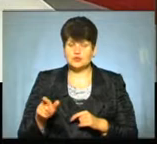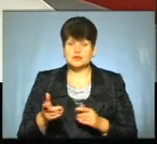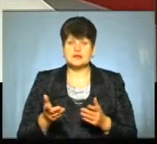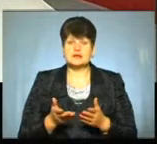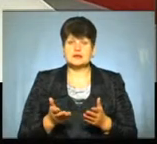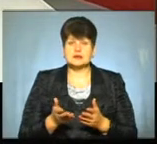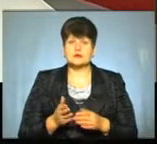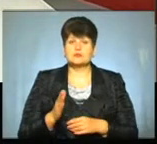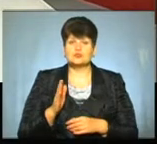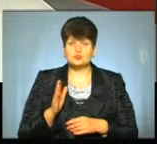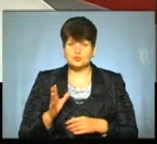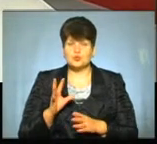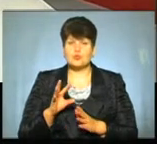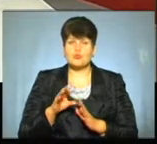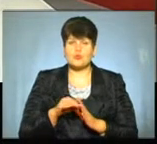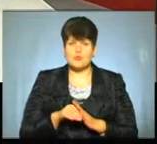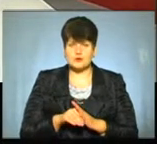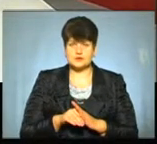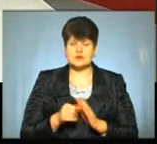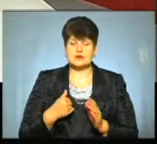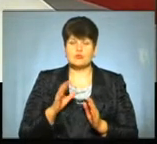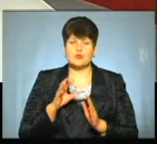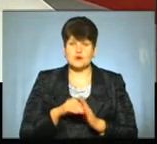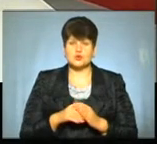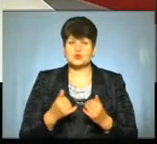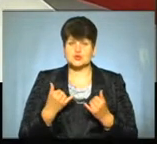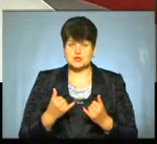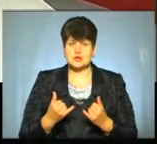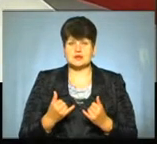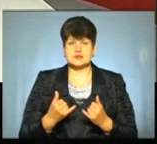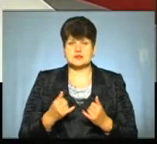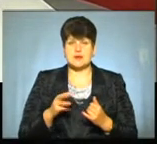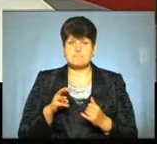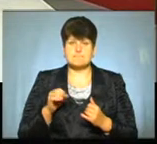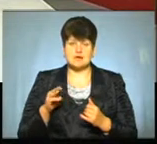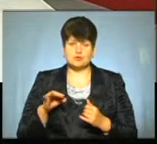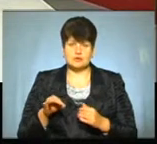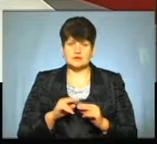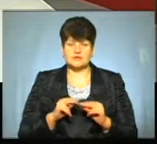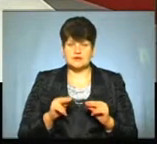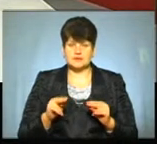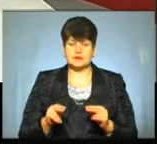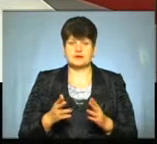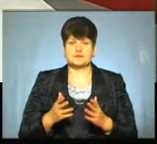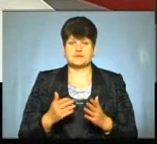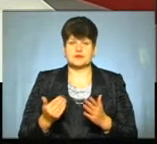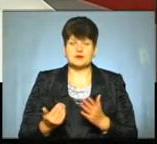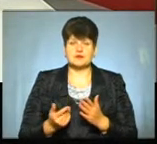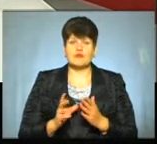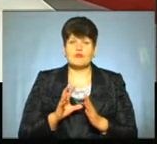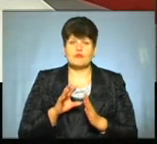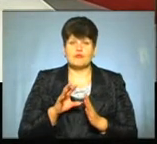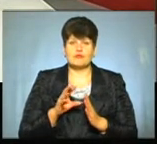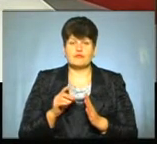які будуть впроваджувати і впроваджують сучасні методики викладання в контексті запровадження